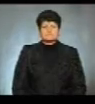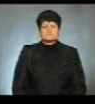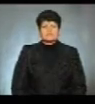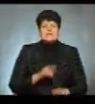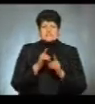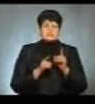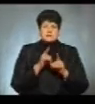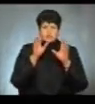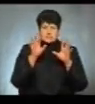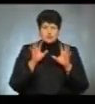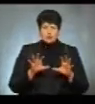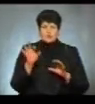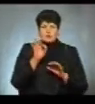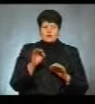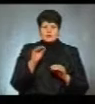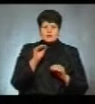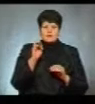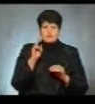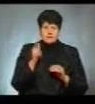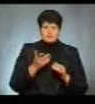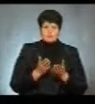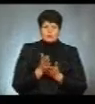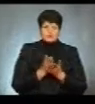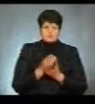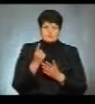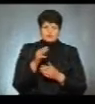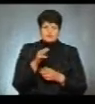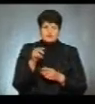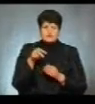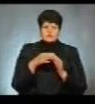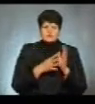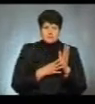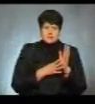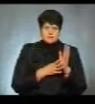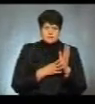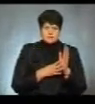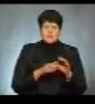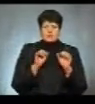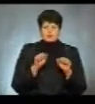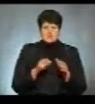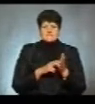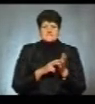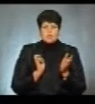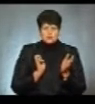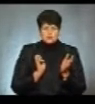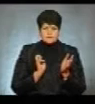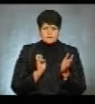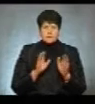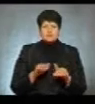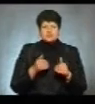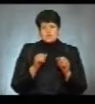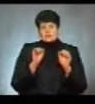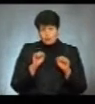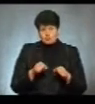Зміни до закону про житлово-комунальні послуги з 1 травня 2019-го. Можливість відключення. Постачальники